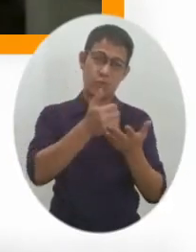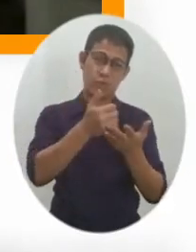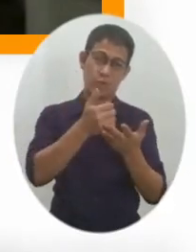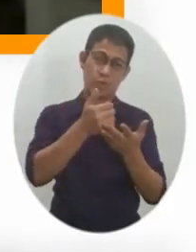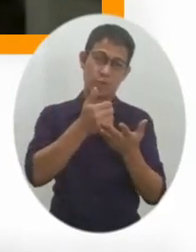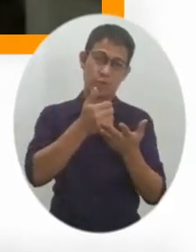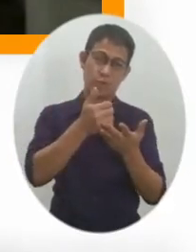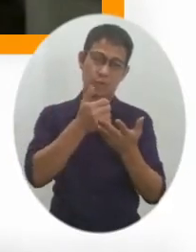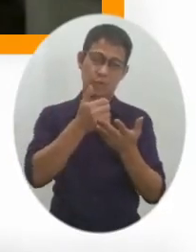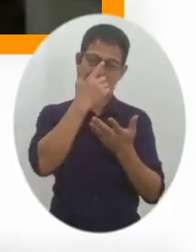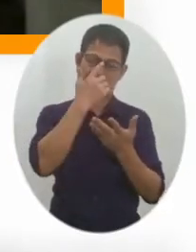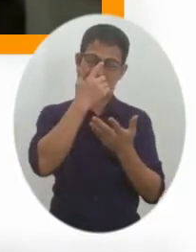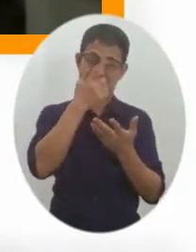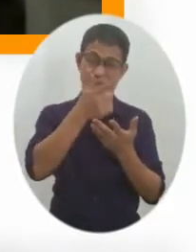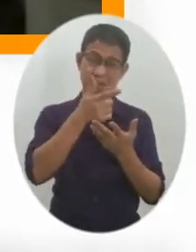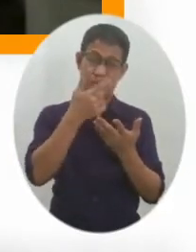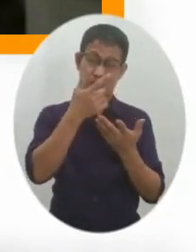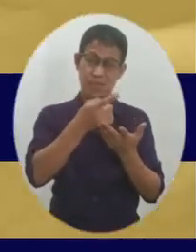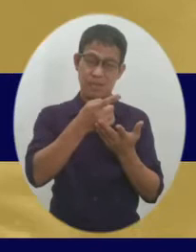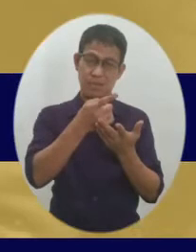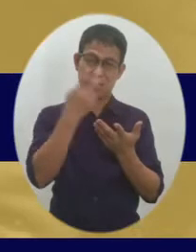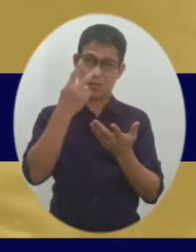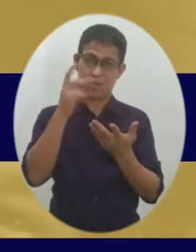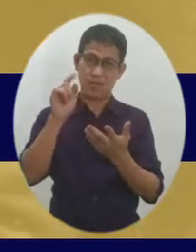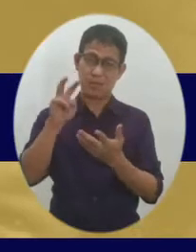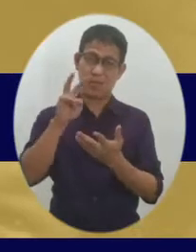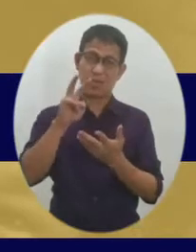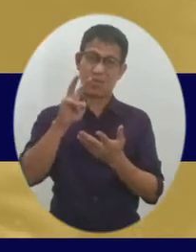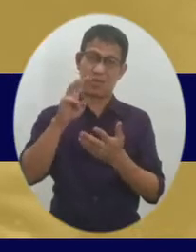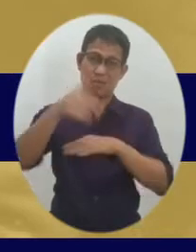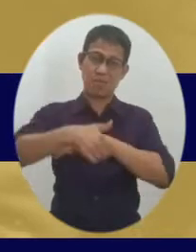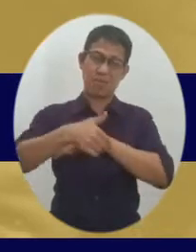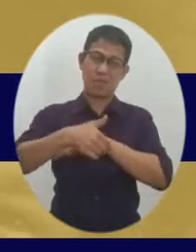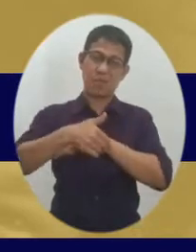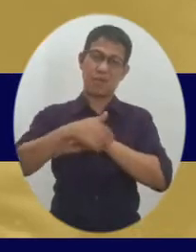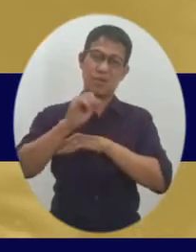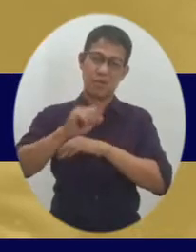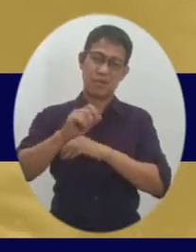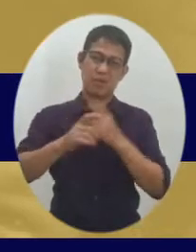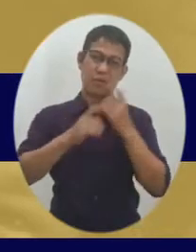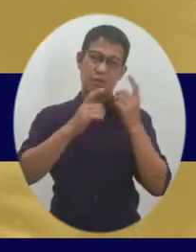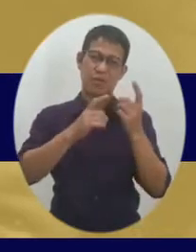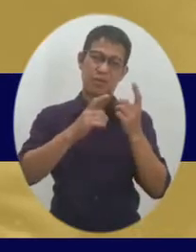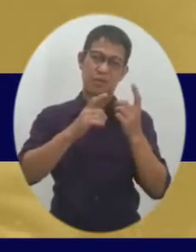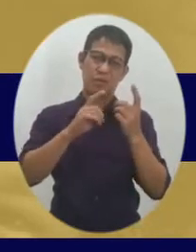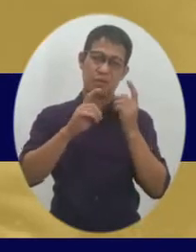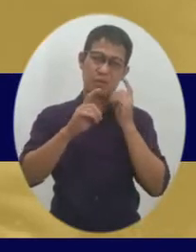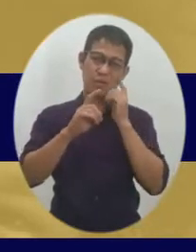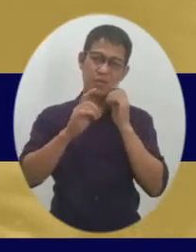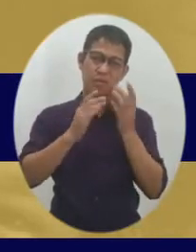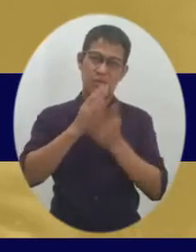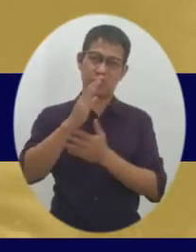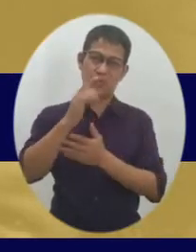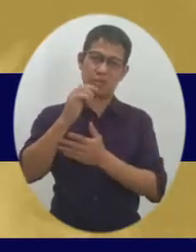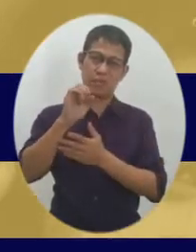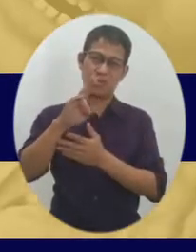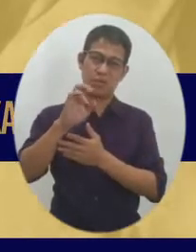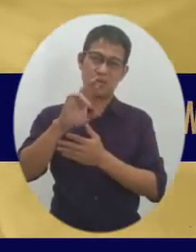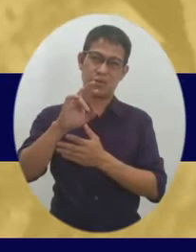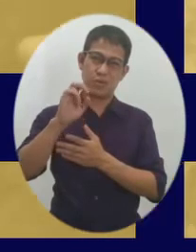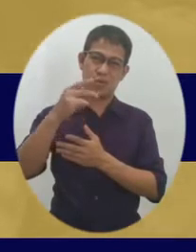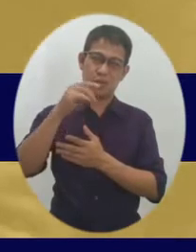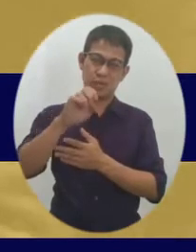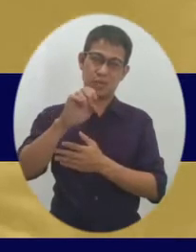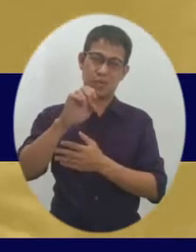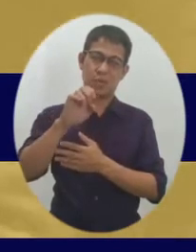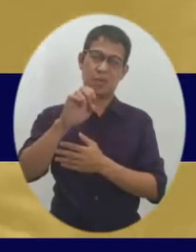Para sa mga nais tumulong kay Alfria May, nasa screen natin ang ating bank account. Pwede rin ka mag-donate sa atin sa